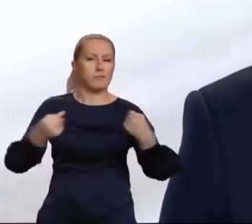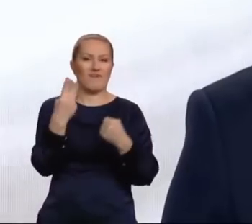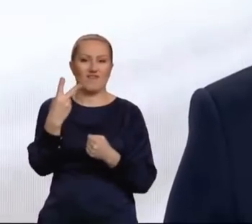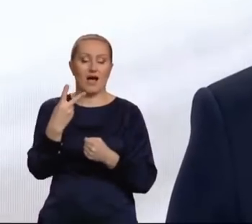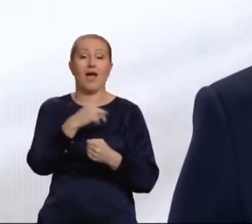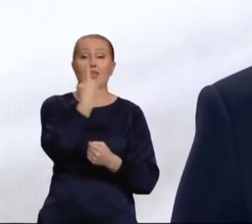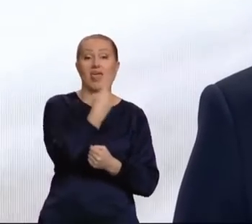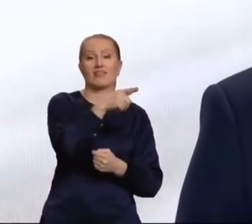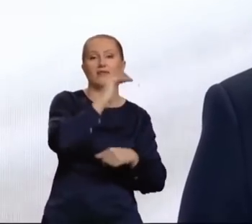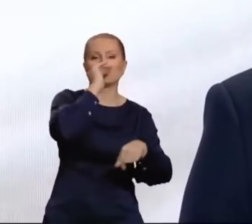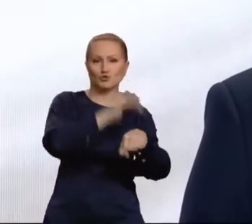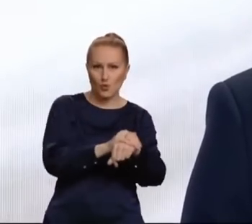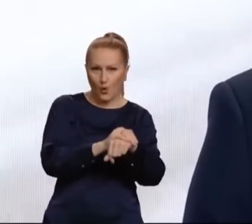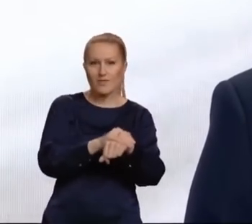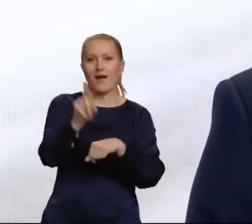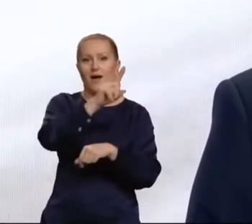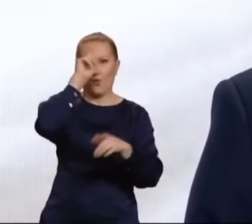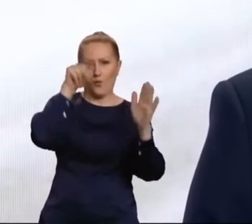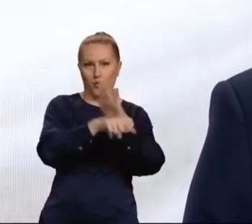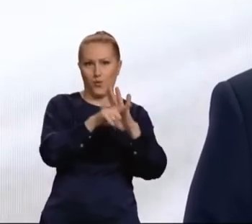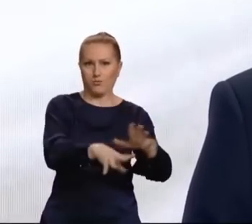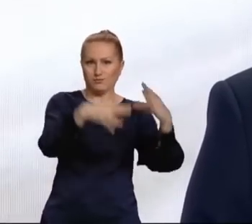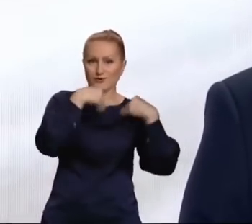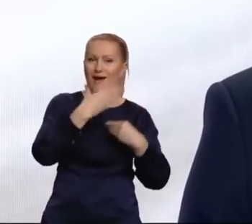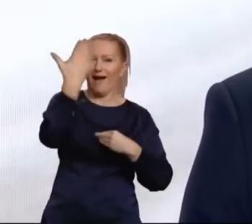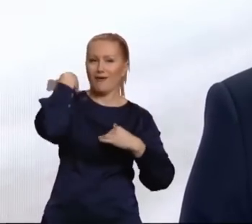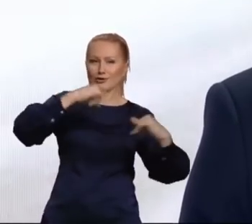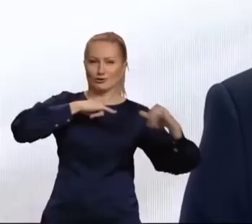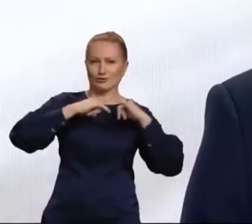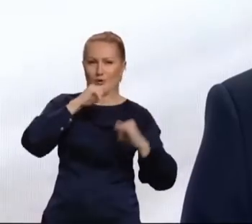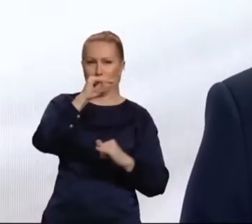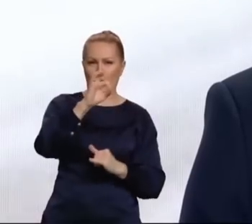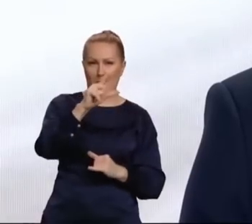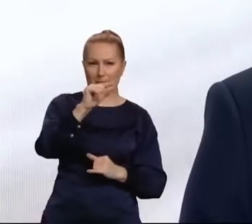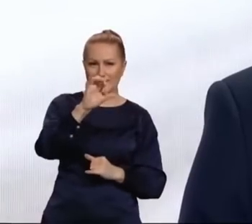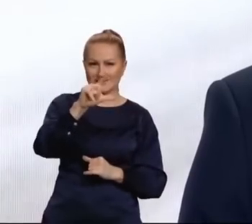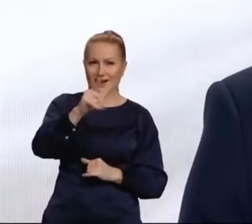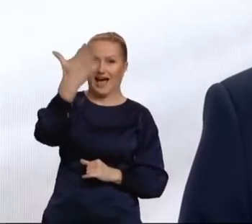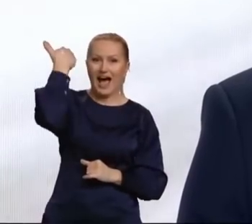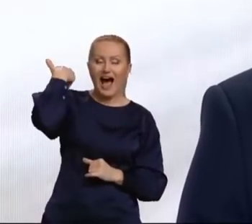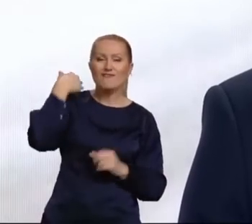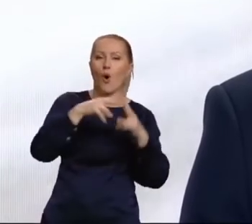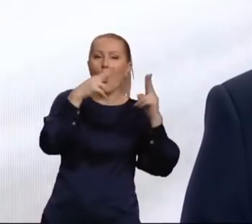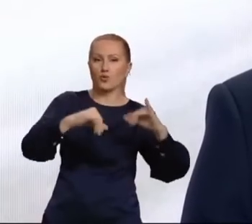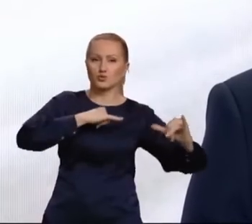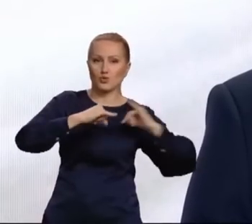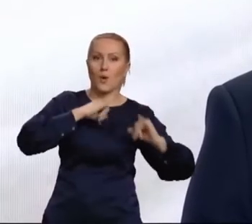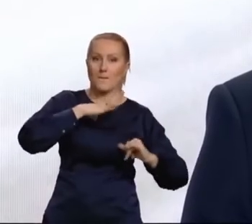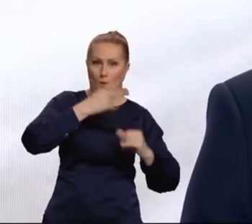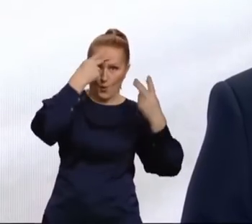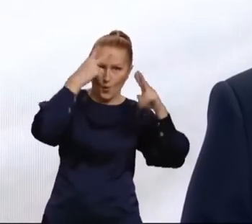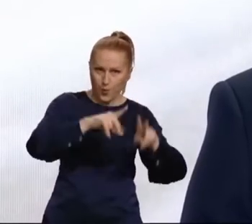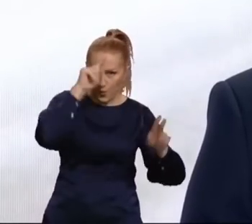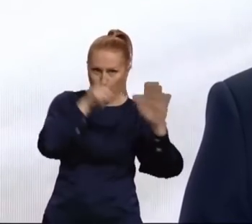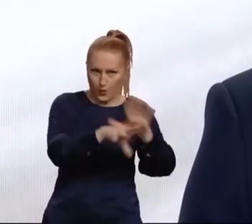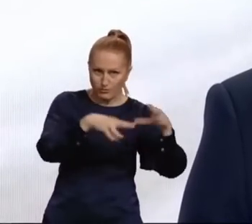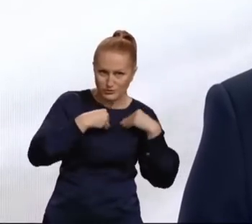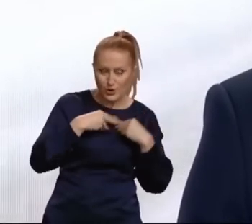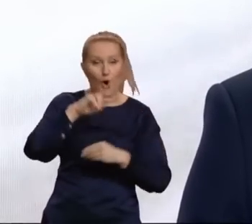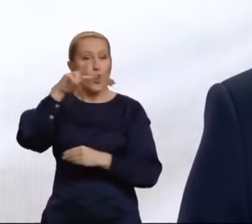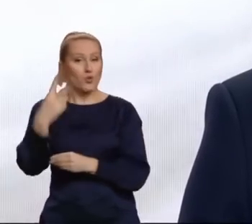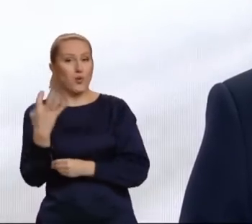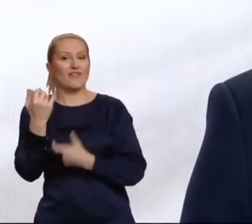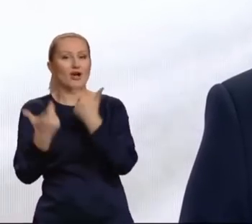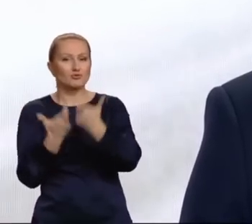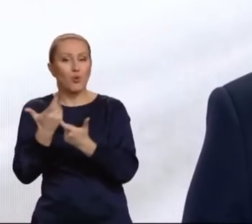na relokację wyrażona w przeszłości w czasie rządów Platformy Obywatelskiej PSL w poprzedniej tak, wersji Raiden, tego porozumienia. Druga prezentowana jest w tej chwili